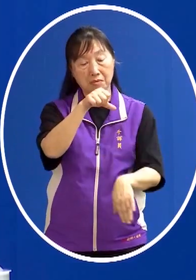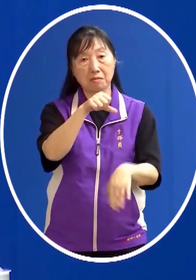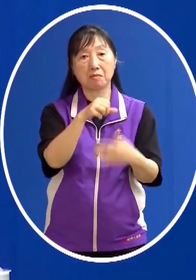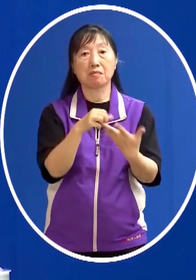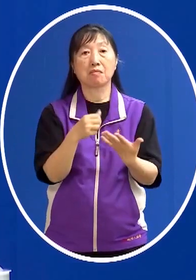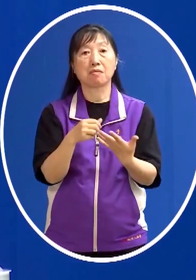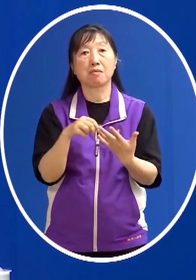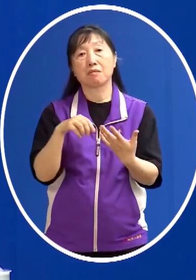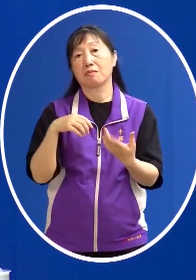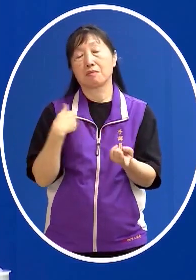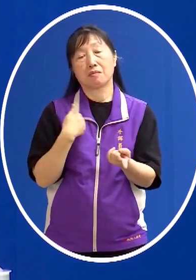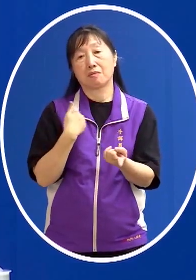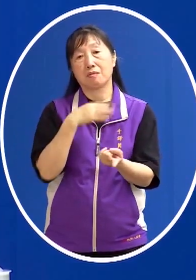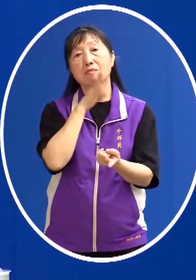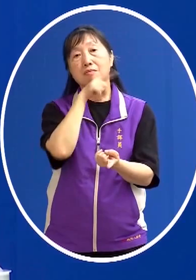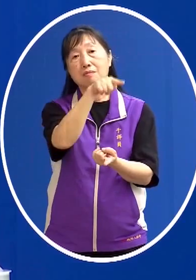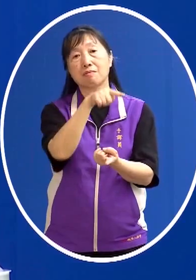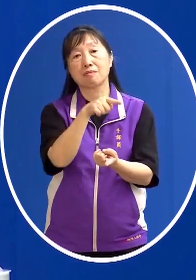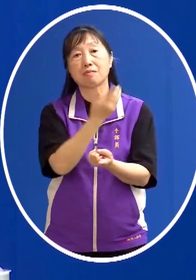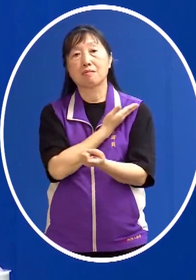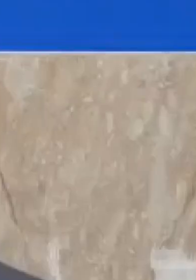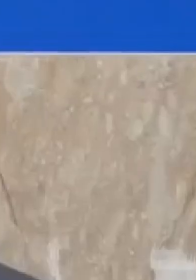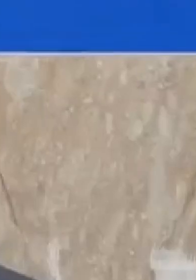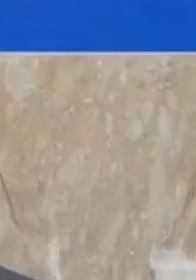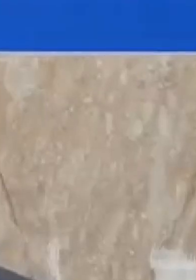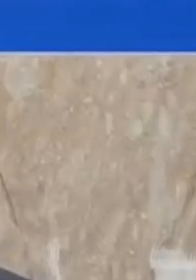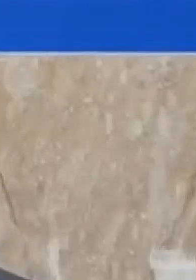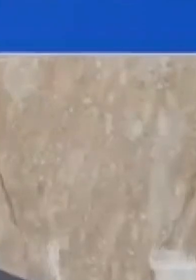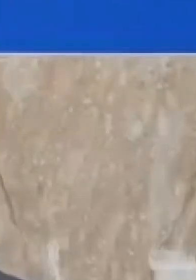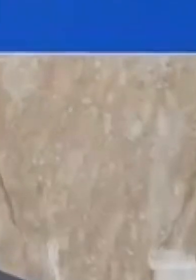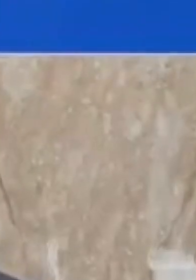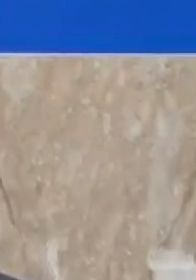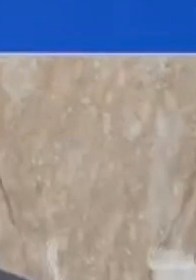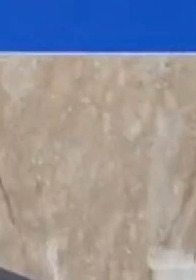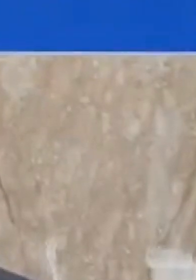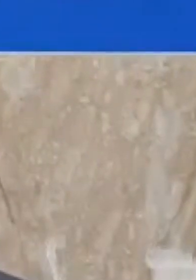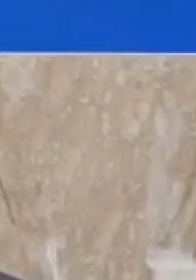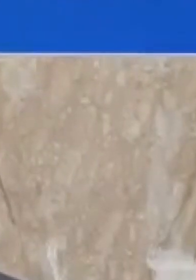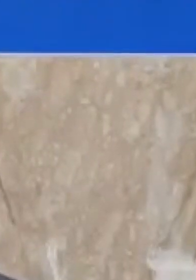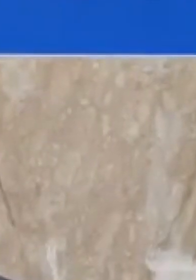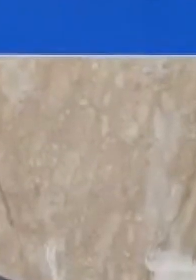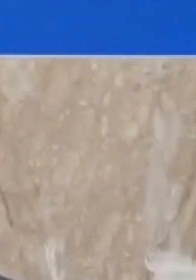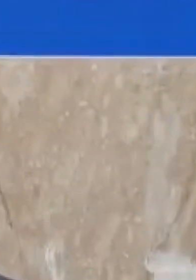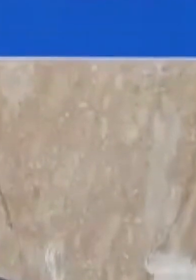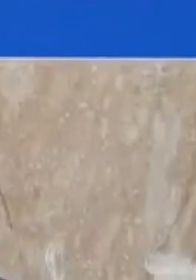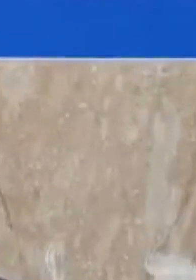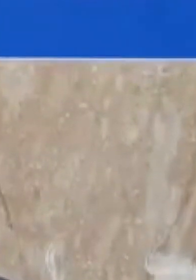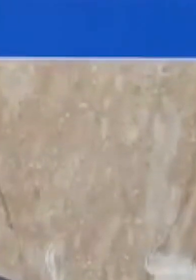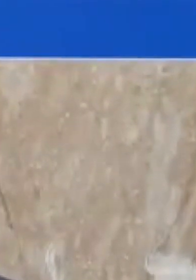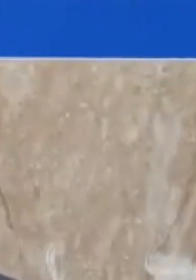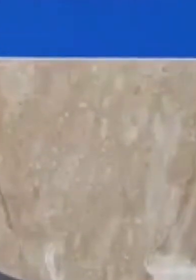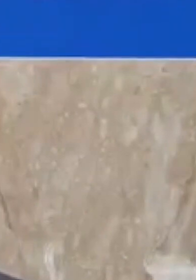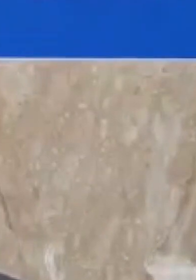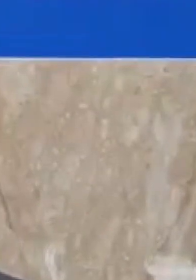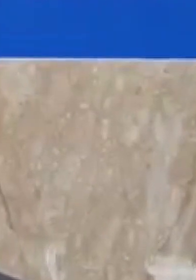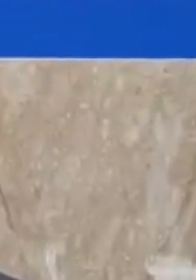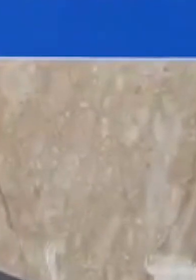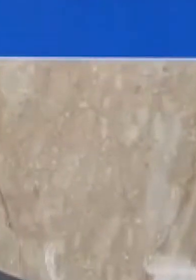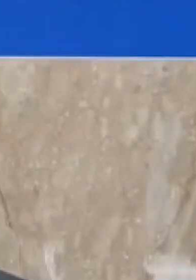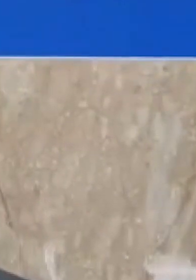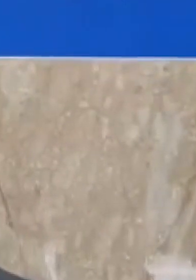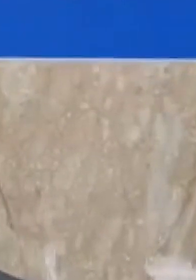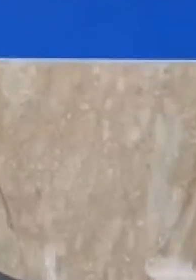就是由这个人民去选择。 现在自由贩售的价钱，哦，因为这